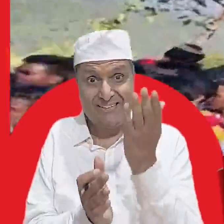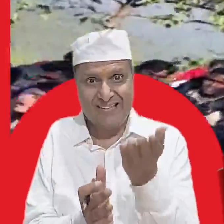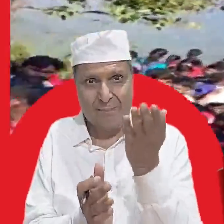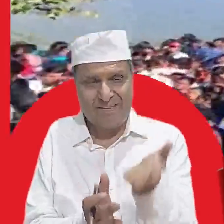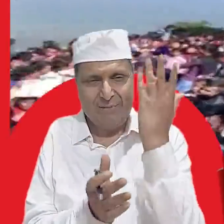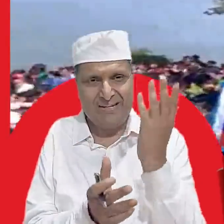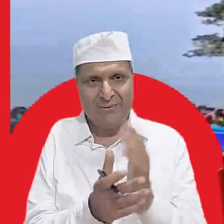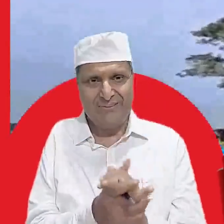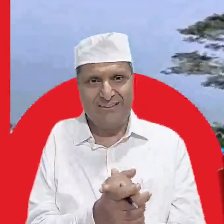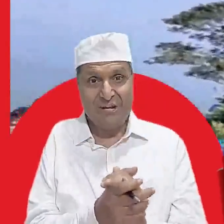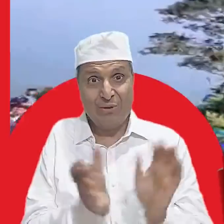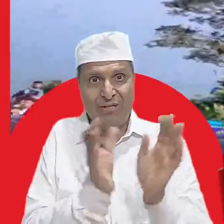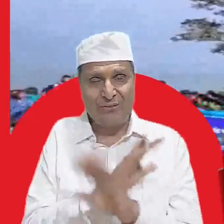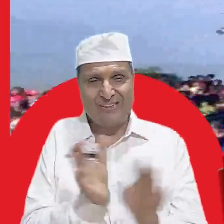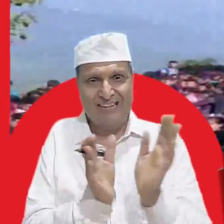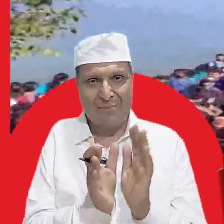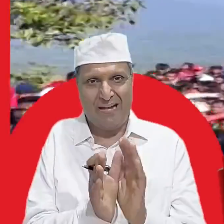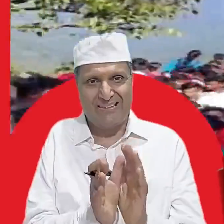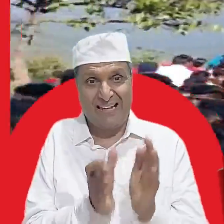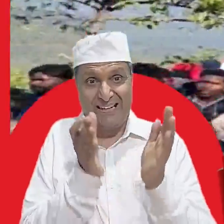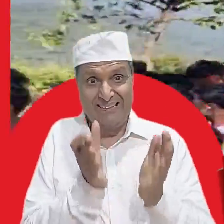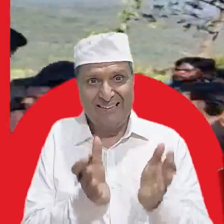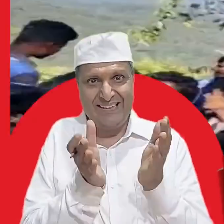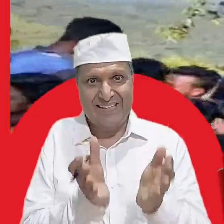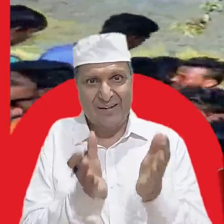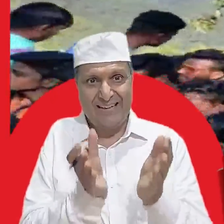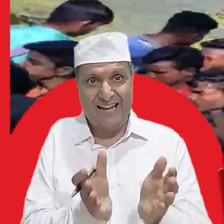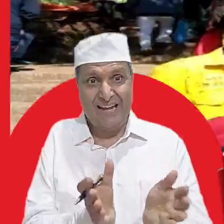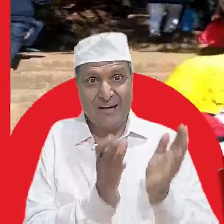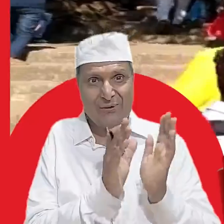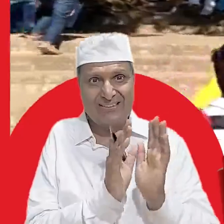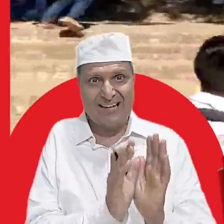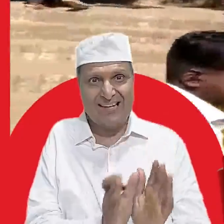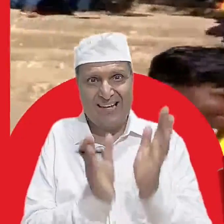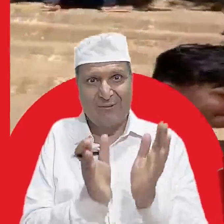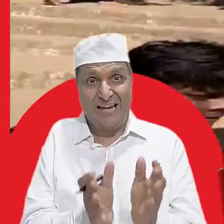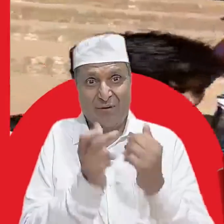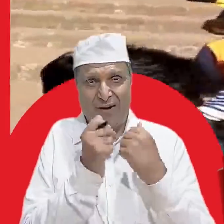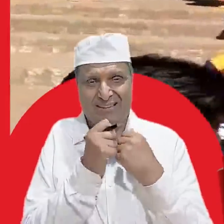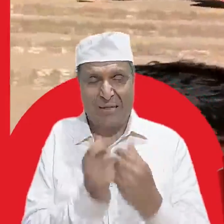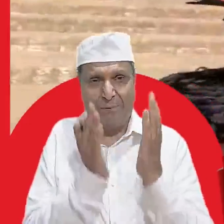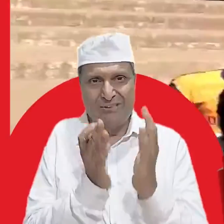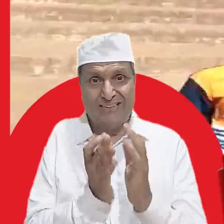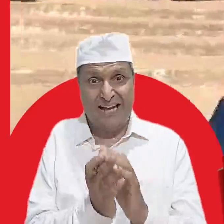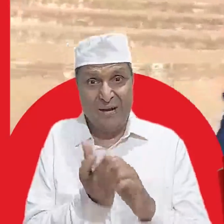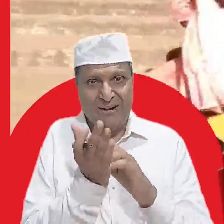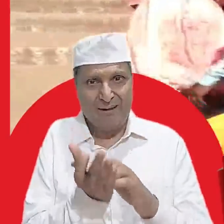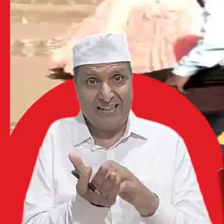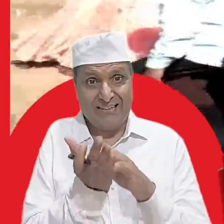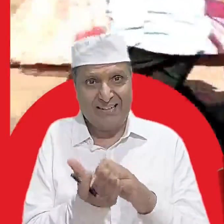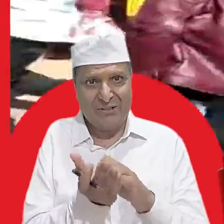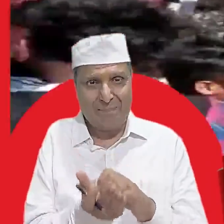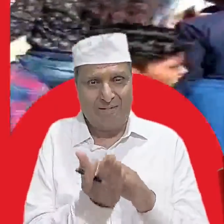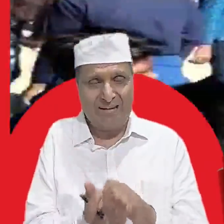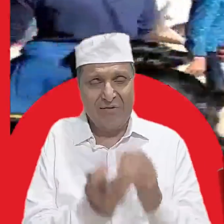होंगी, जैसे पिछली बार ये हुई थी, कोई कुछ नहीं कर पाया था। इसी तरीके से कहते हैं कोरोना जहां नहीं आना होता वहां तक पहुंच जाता है, और